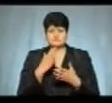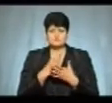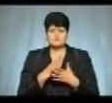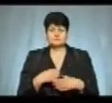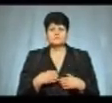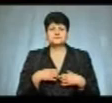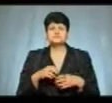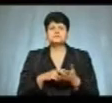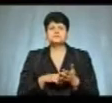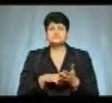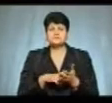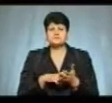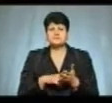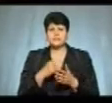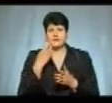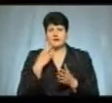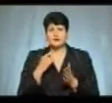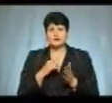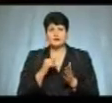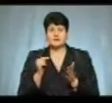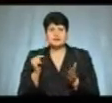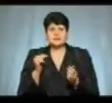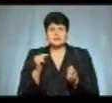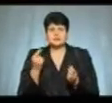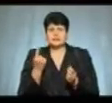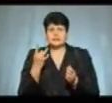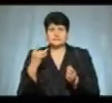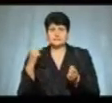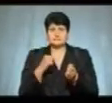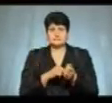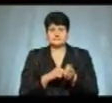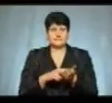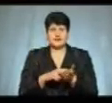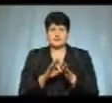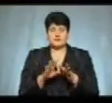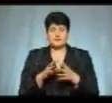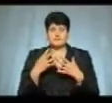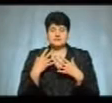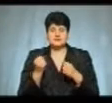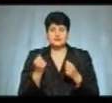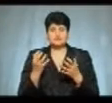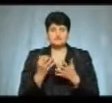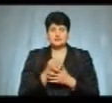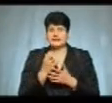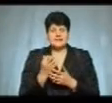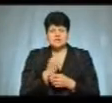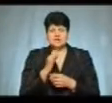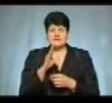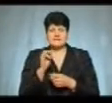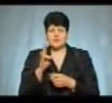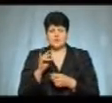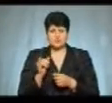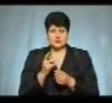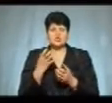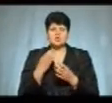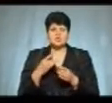болю. Як попадають з першого разу, то вона це не боїться. Як вже виходить, що вони не знайшли венку, і ще